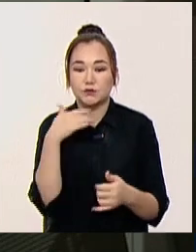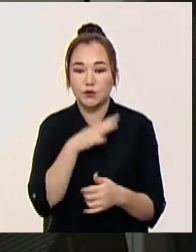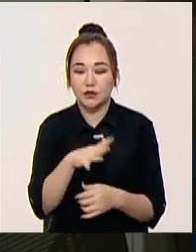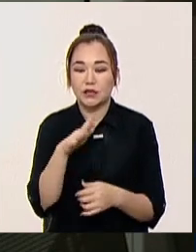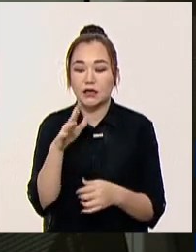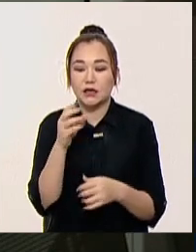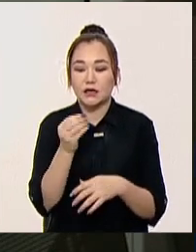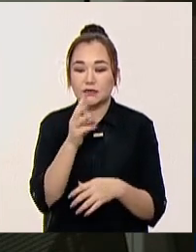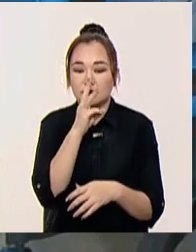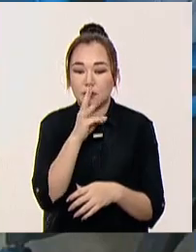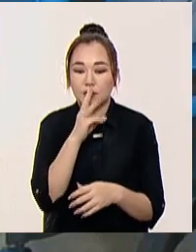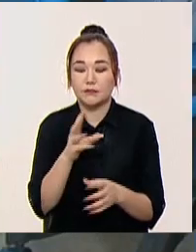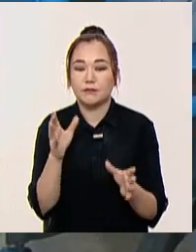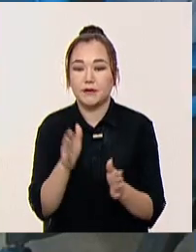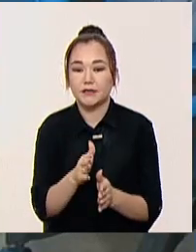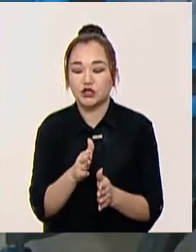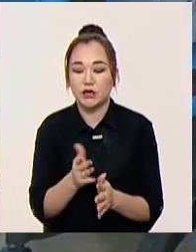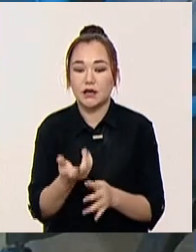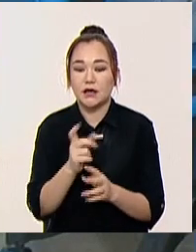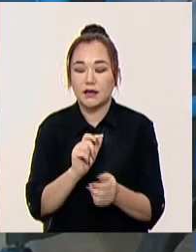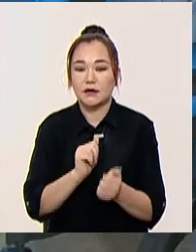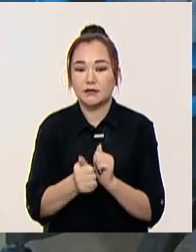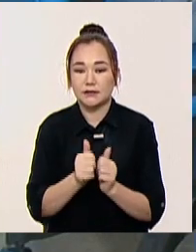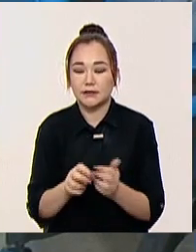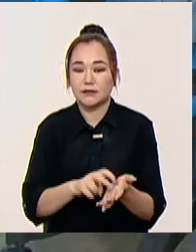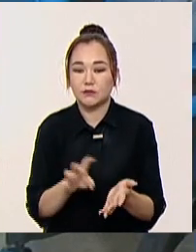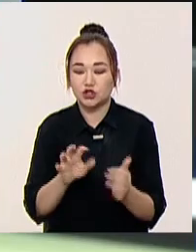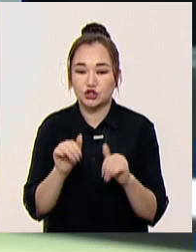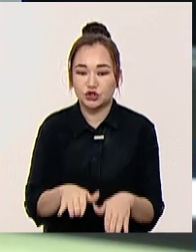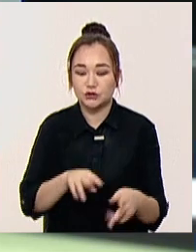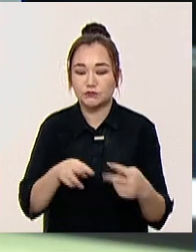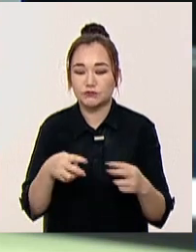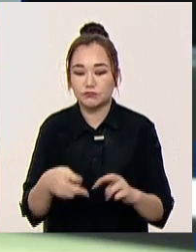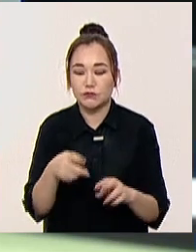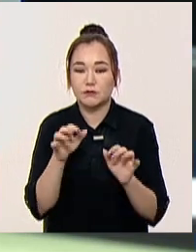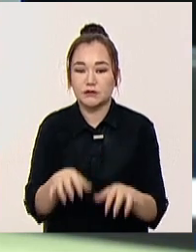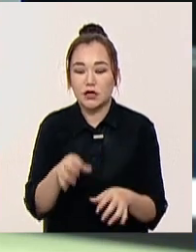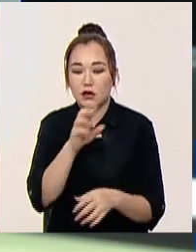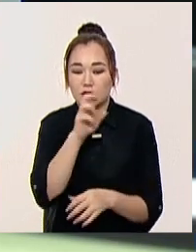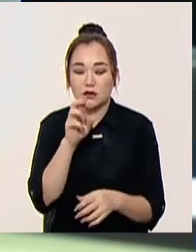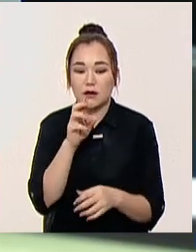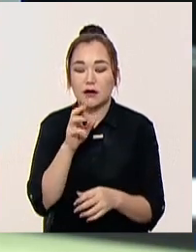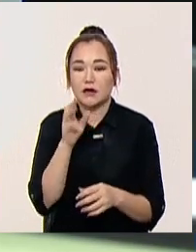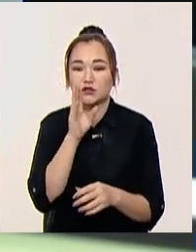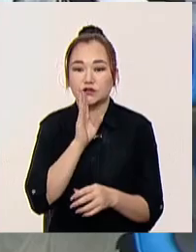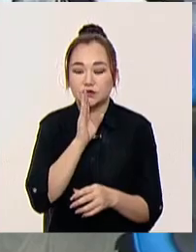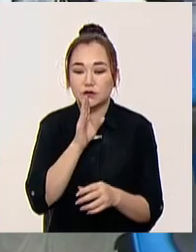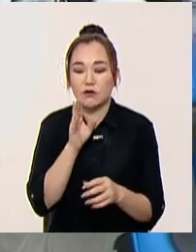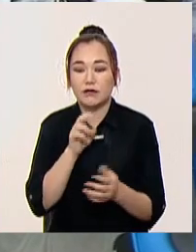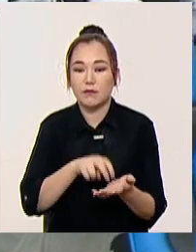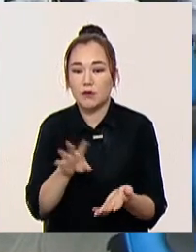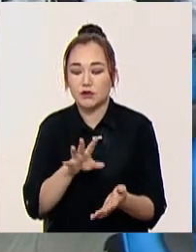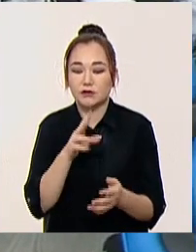индексируют заработную плату. Не боятся перемен и решительно меняют работу в основном представители прекрасного пола. Преимущественно в возрасте